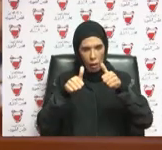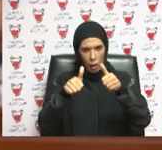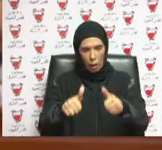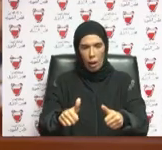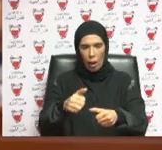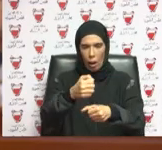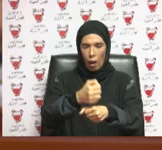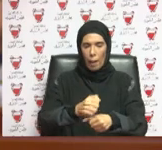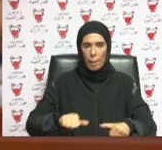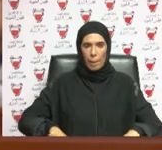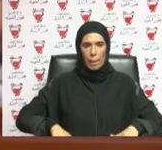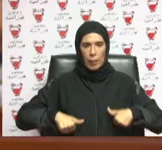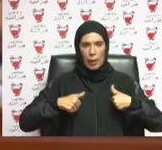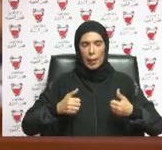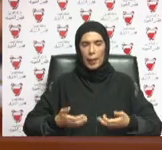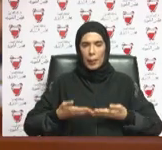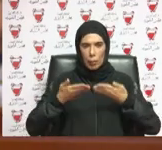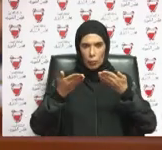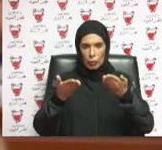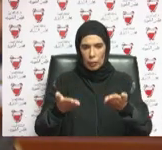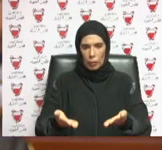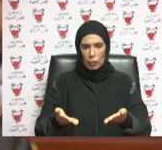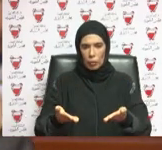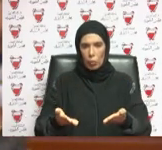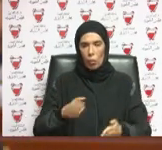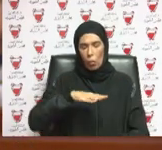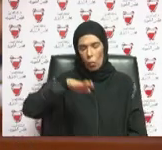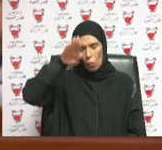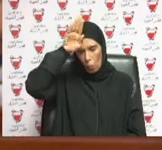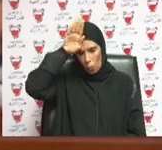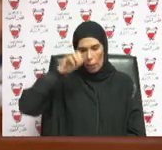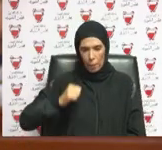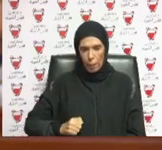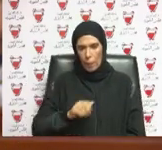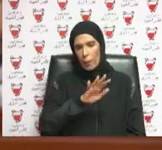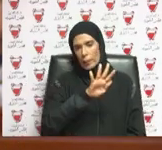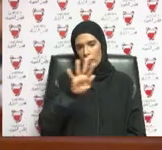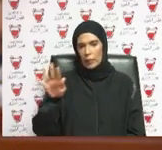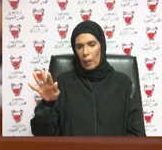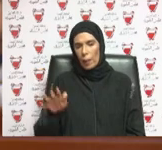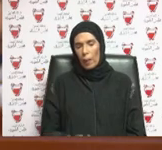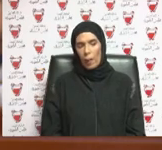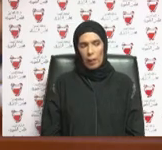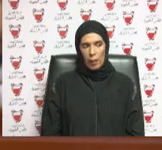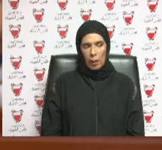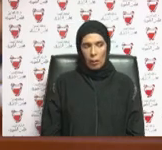وجهده لخدمة مليكه ووطنه وشعبه.